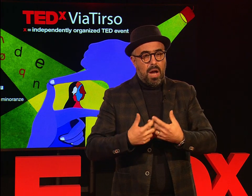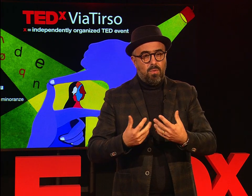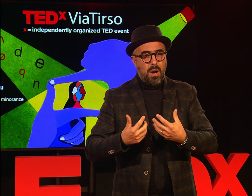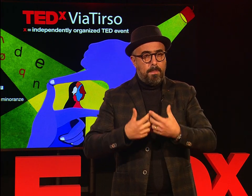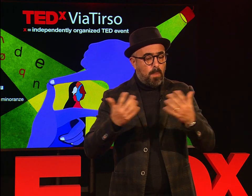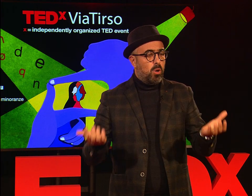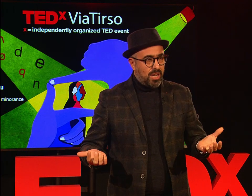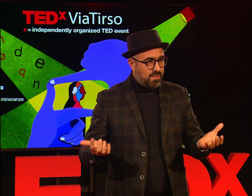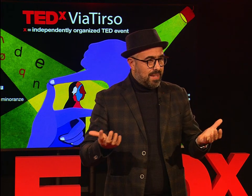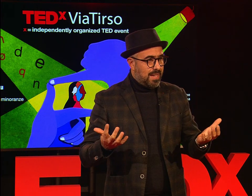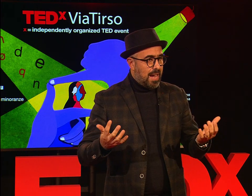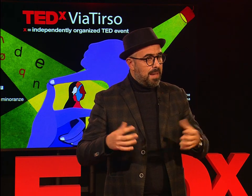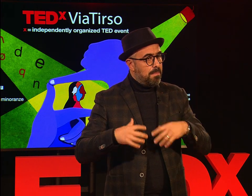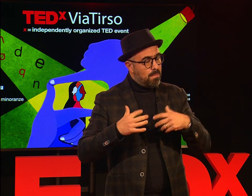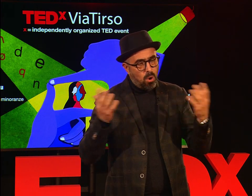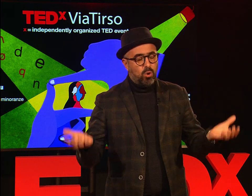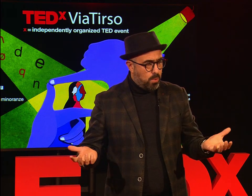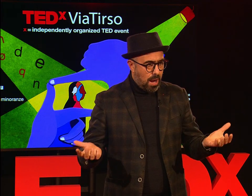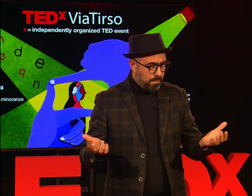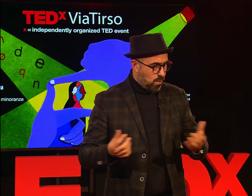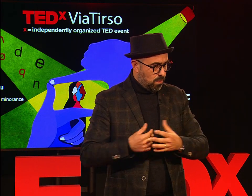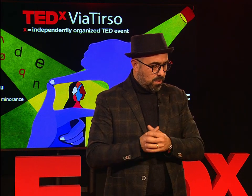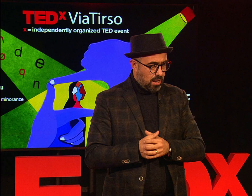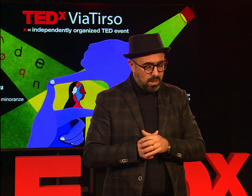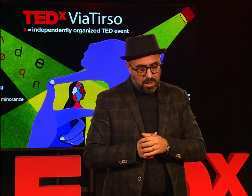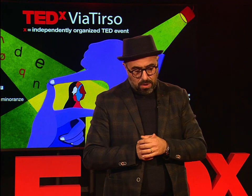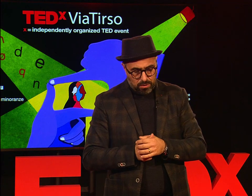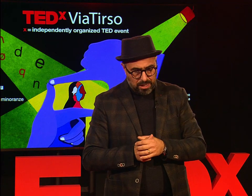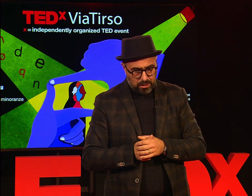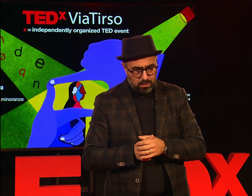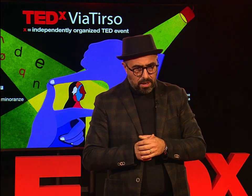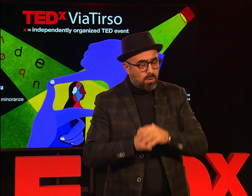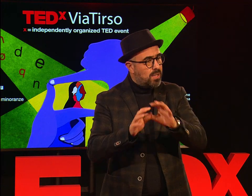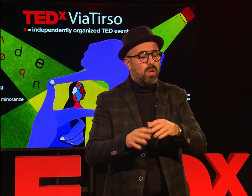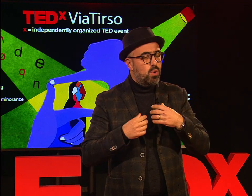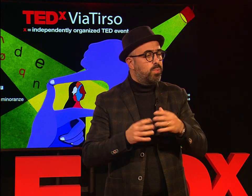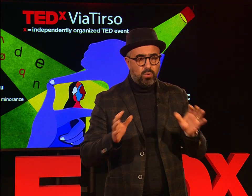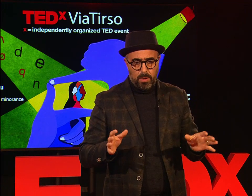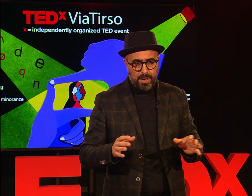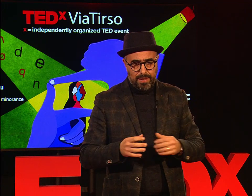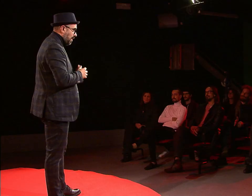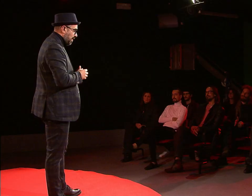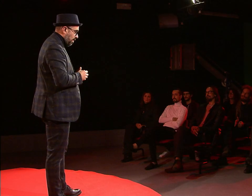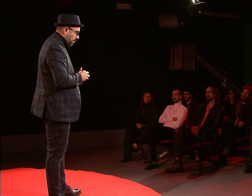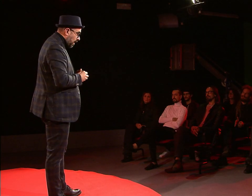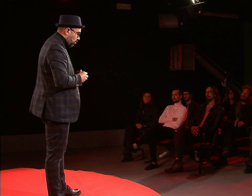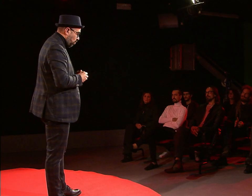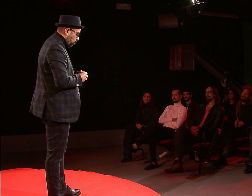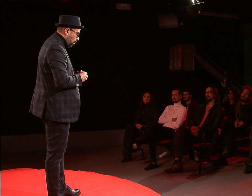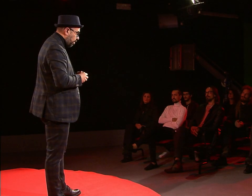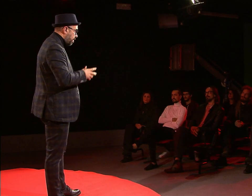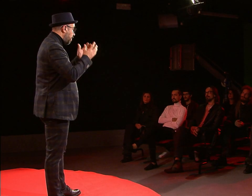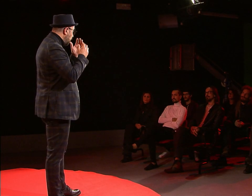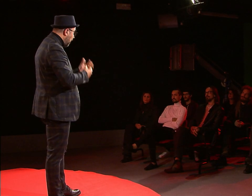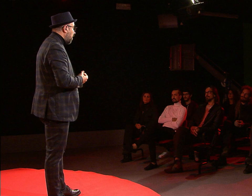penso a un popolo trasversale molto più ampio di quello sardo e questo è il mio punto di partenza in